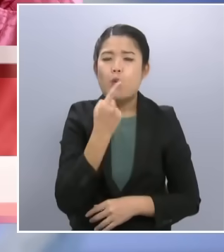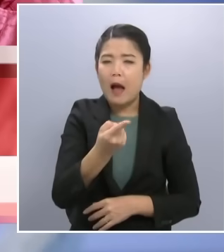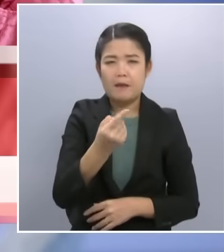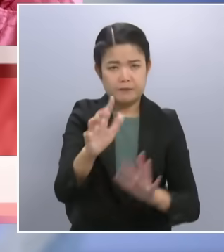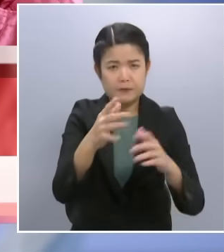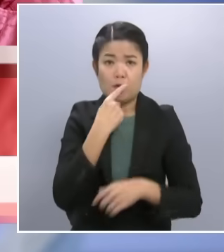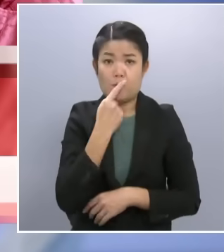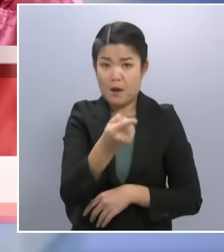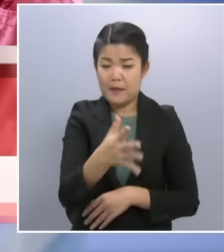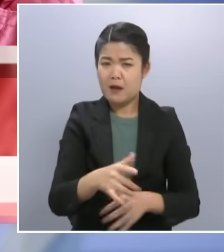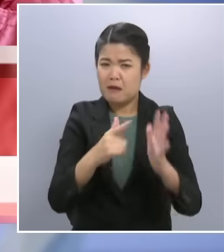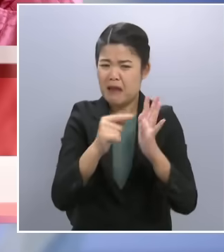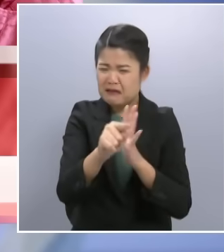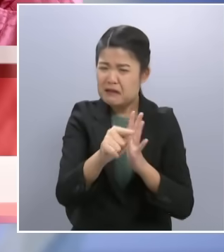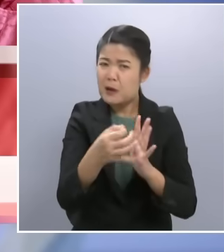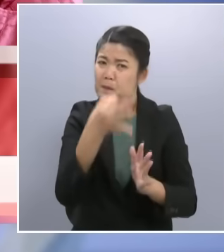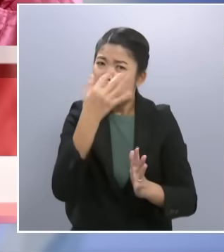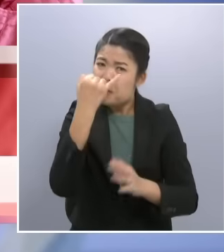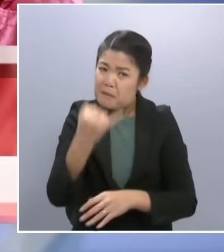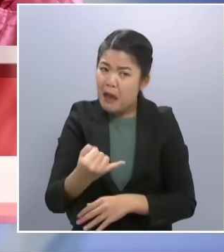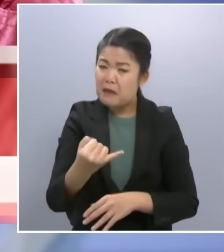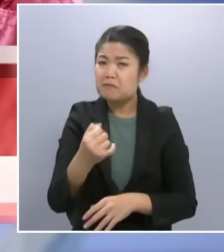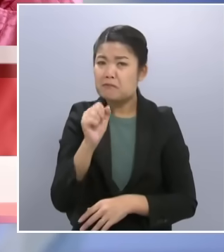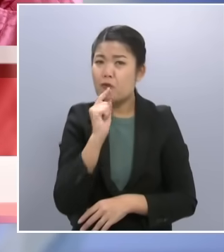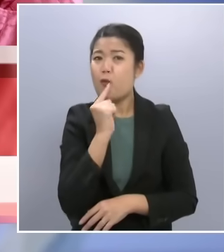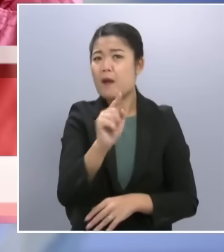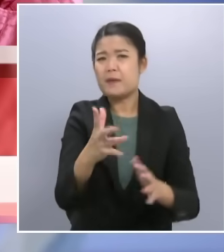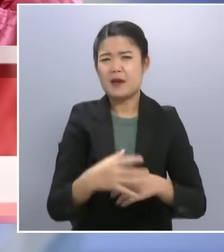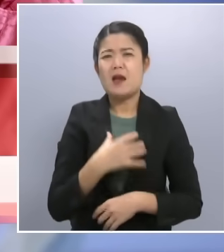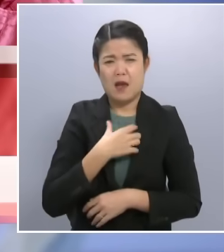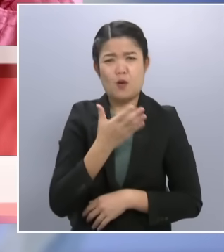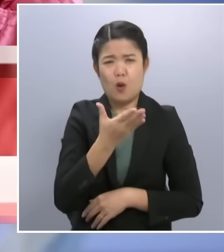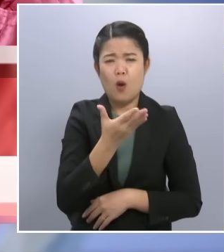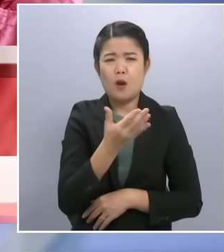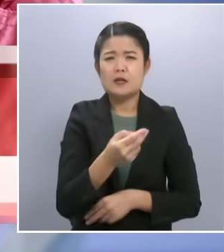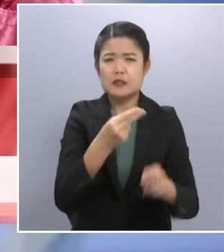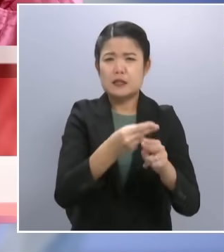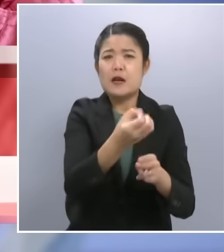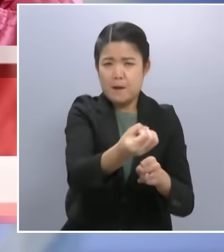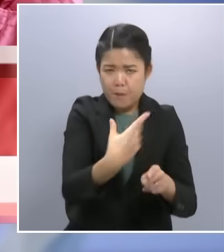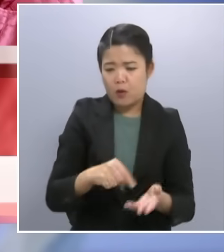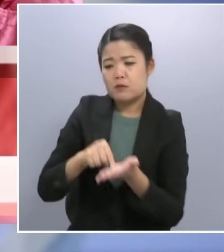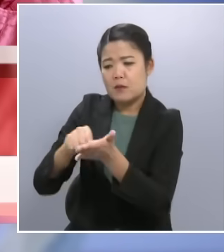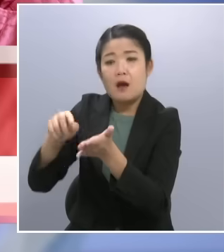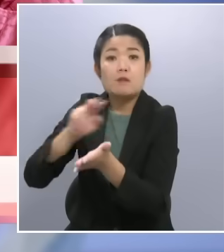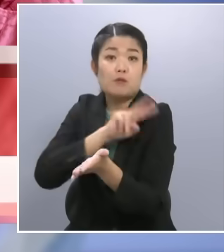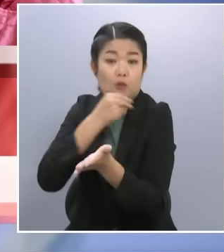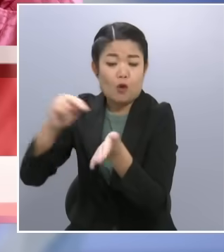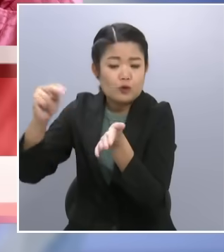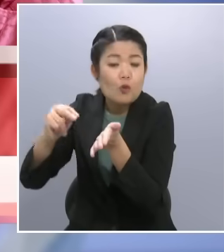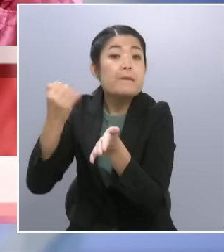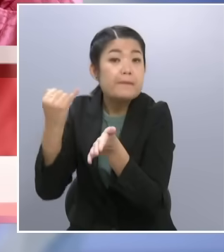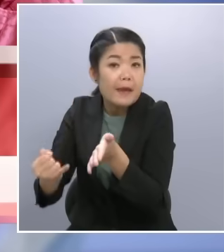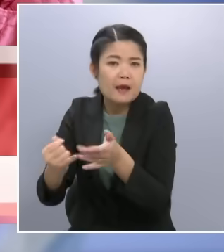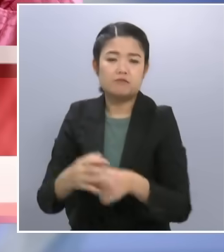คะว่าตัวยานี้มันแพ้หรือแพ้จากคลินิกอะไรอย่างนี้อยากไปให้แพทย์ดูว่าเออแพ้ยาตัวนี้นะค่ะแล้วเขาก็ไม่ให้